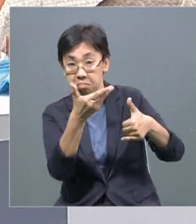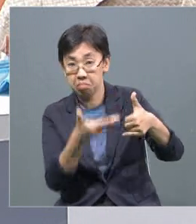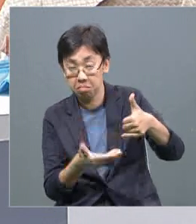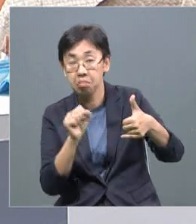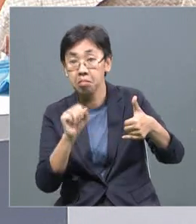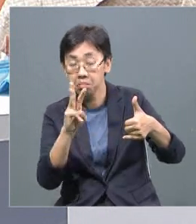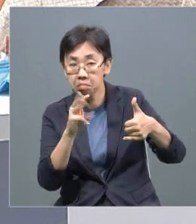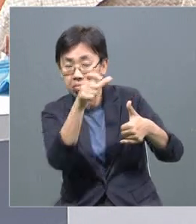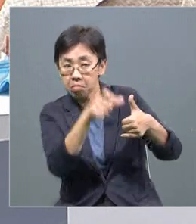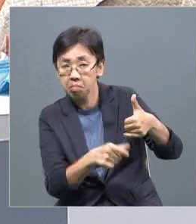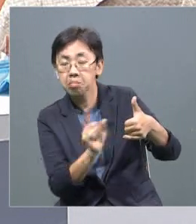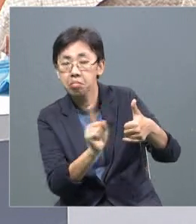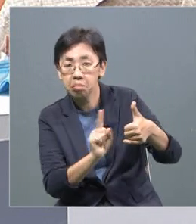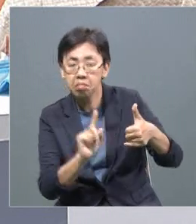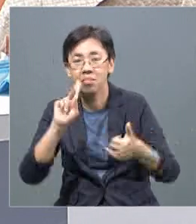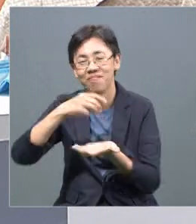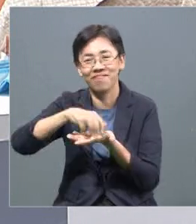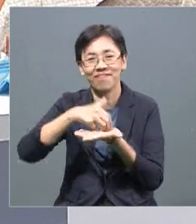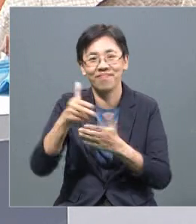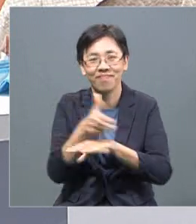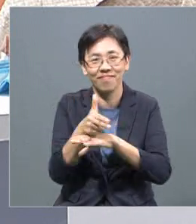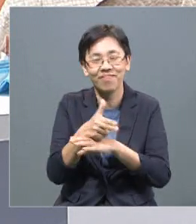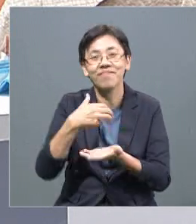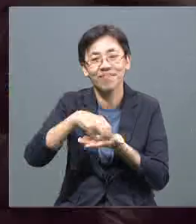ว.มีอะไรบ้างติดตามจากคลิปนี้กันค่ะ